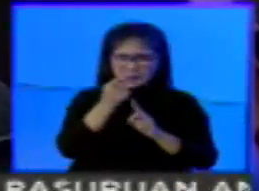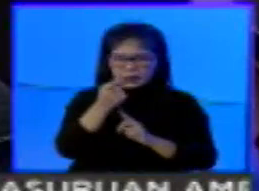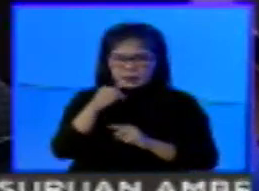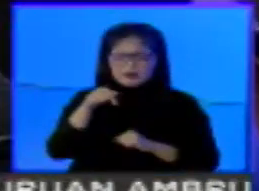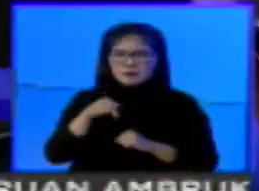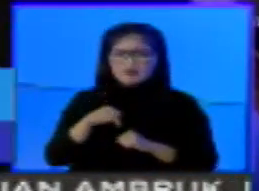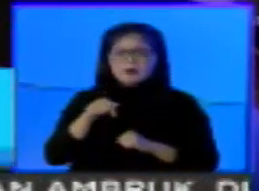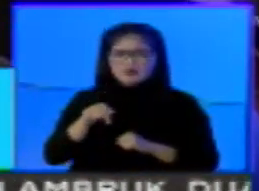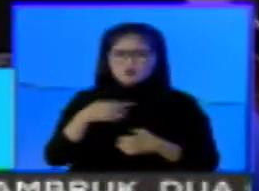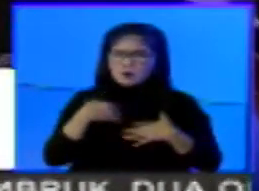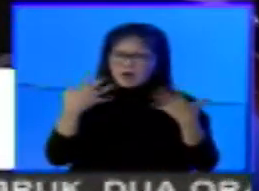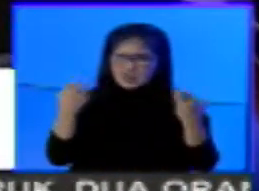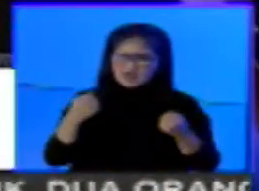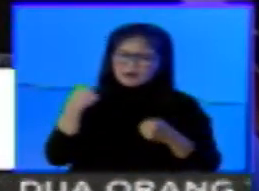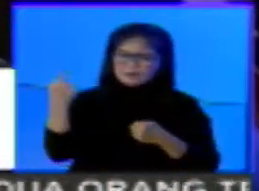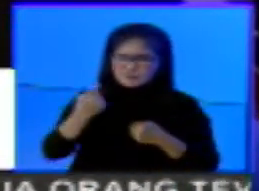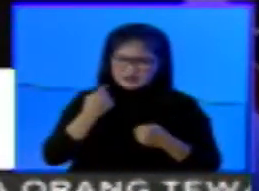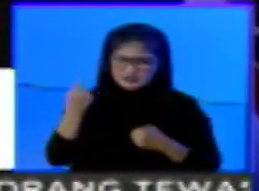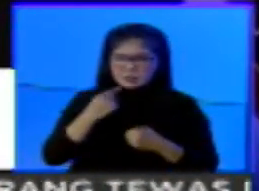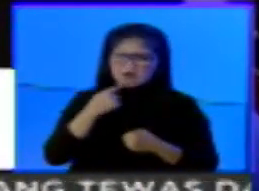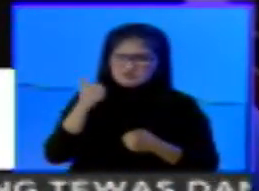Sesuai dengan harapan kita semua untuk bisa